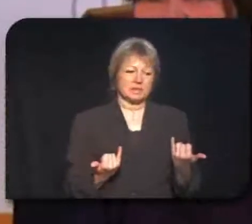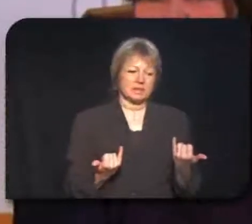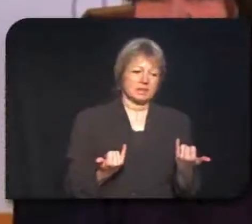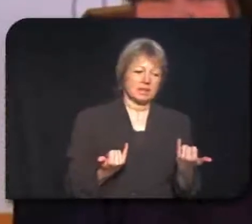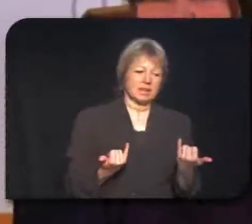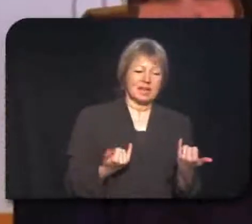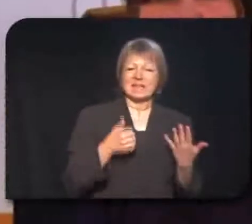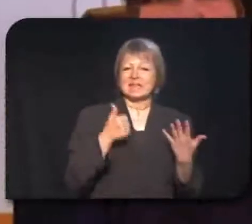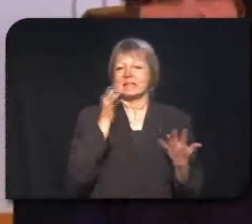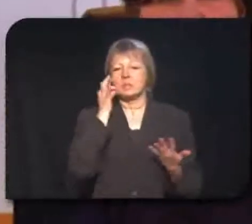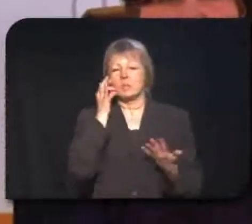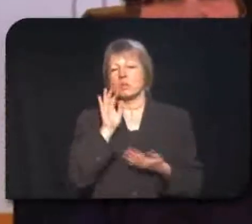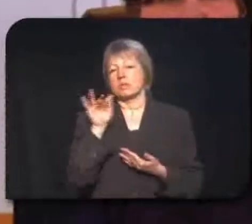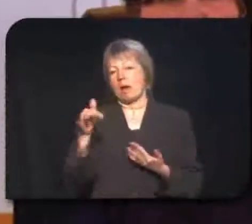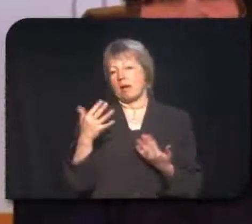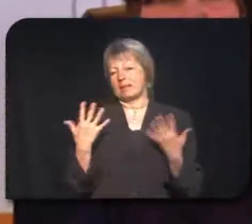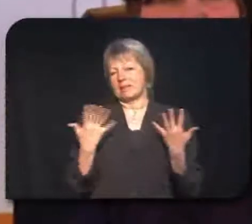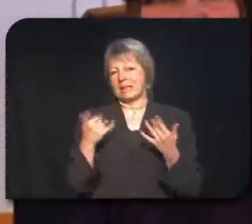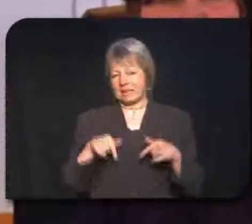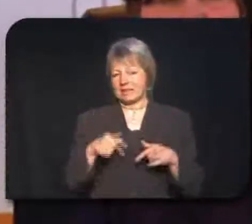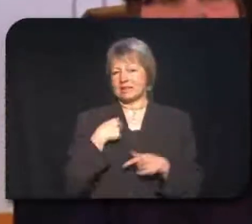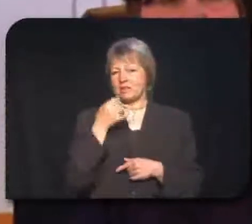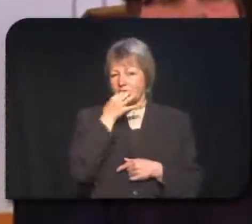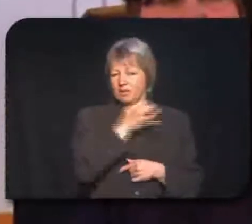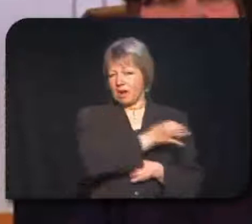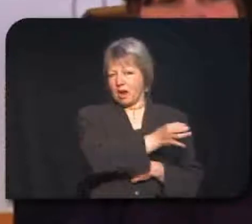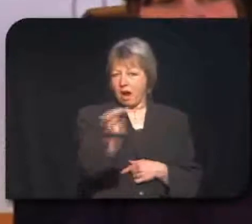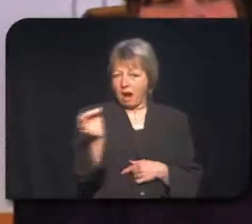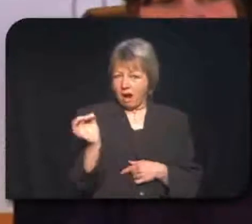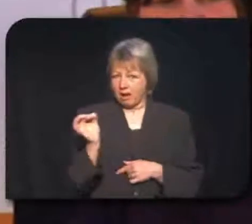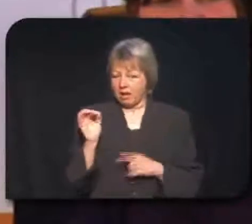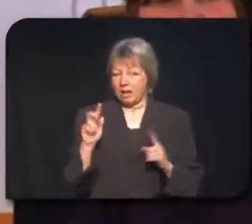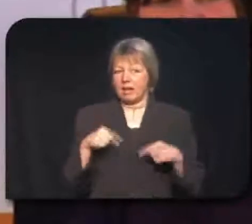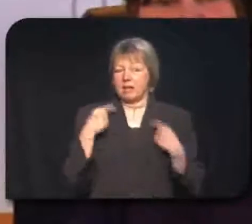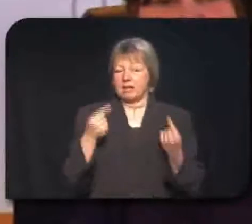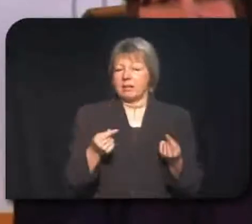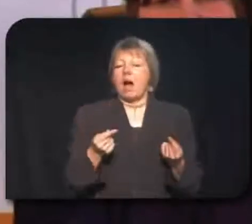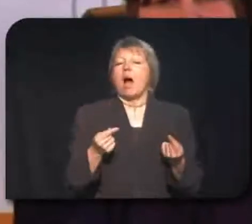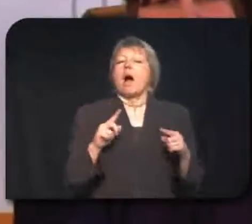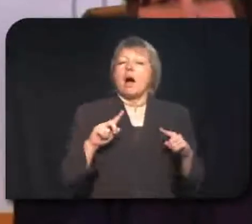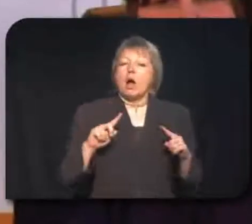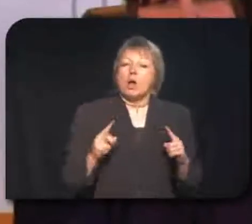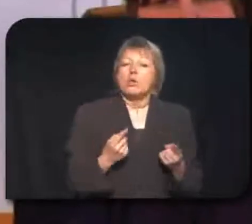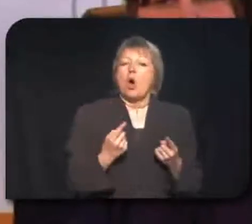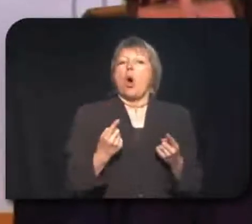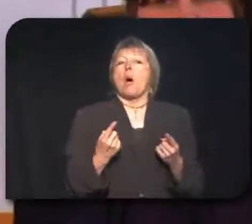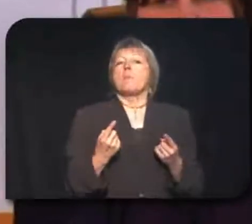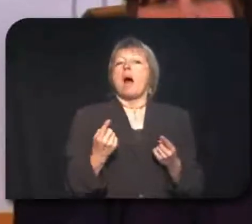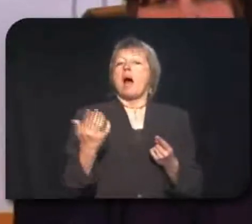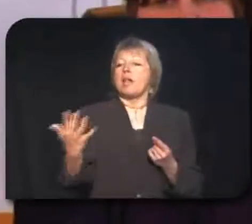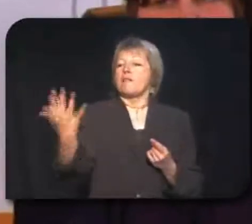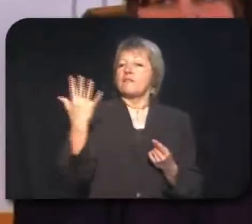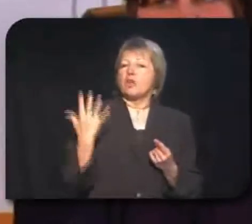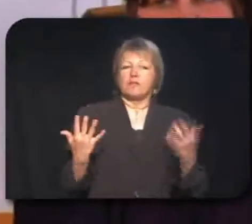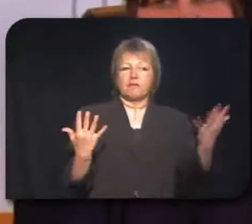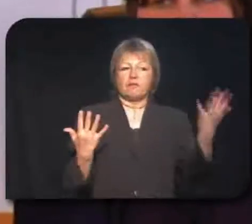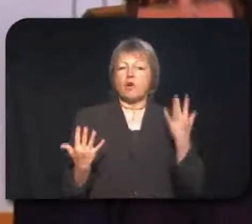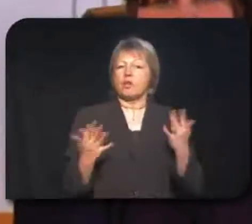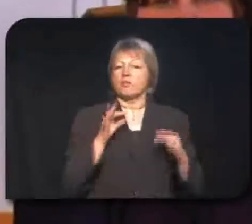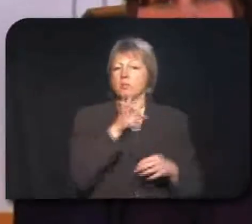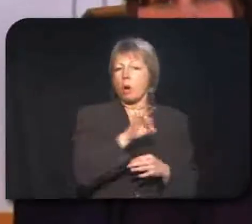nach zehn ich werde euch die Frage stellen ihr könnt dann fünf weitere Pro und Contra Redebeiträge haben also